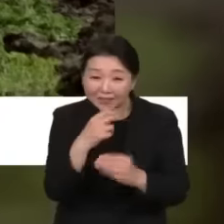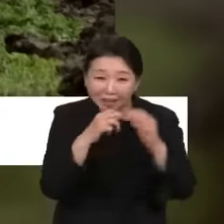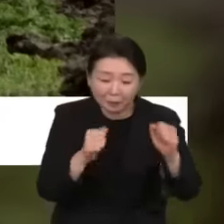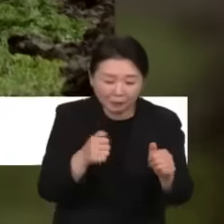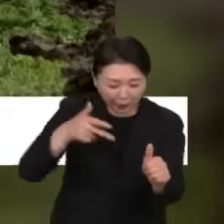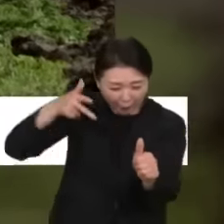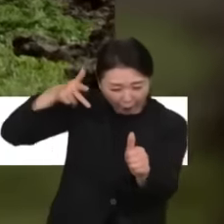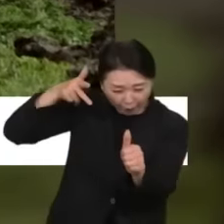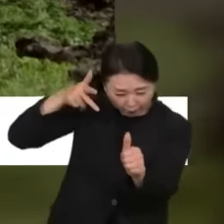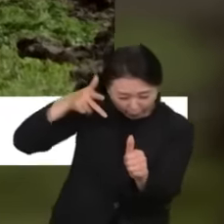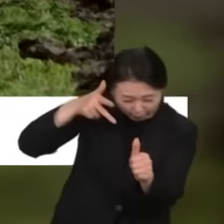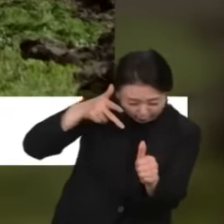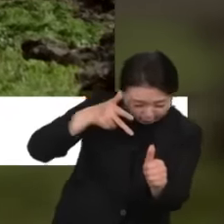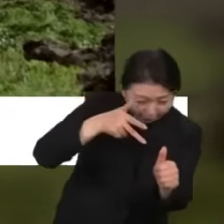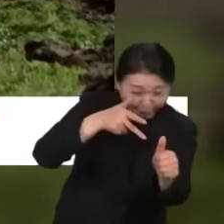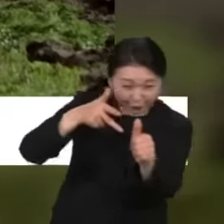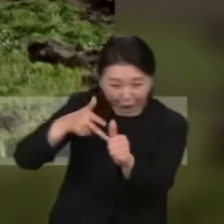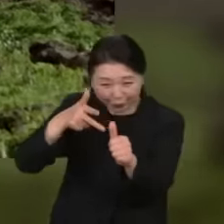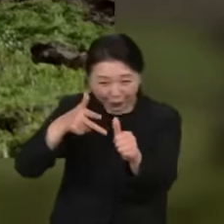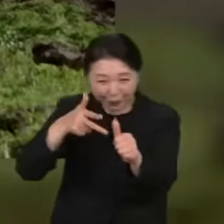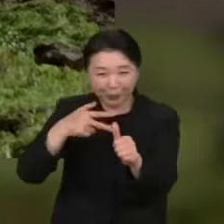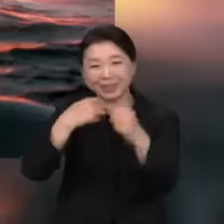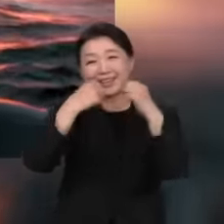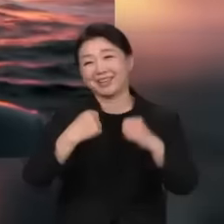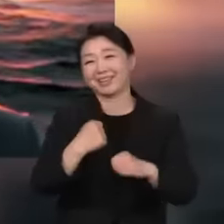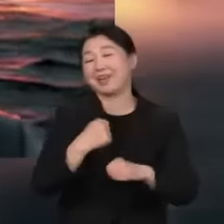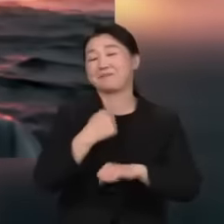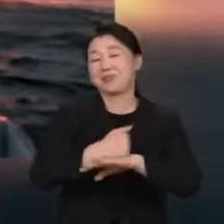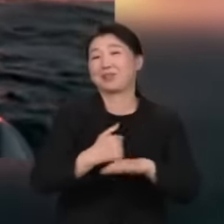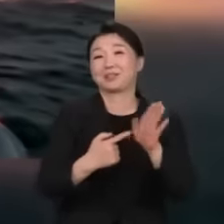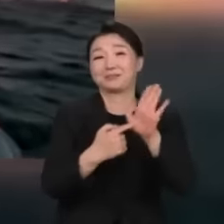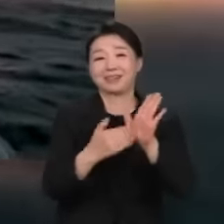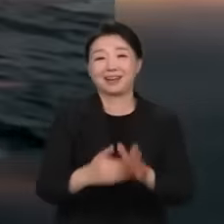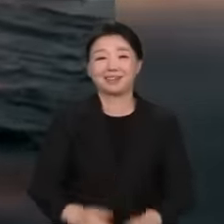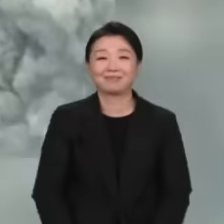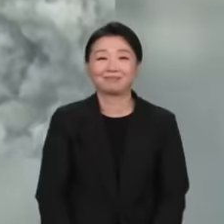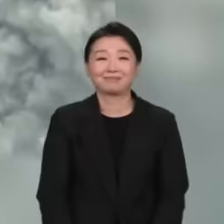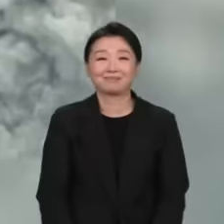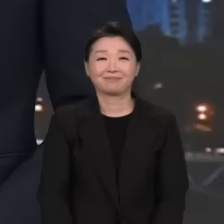수중 촬영을 통해 생생하게 담아냈다고 평가했습니다.